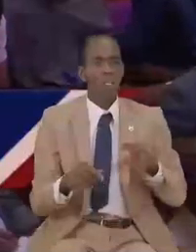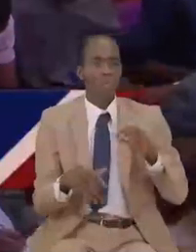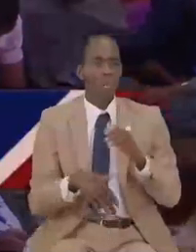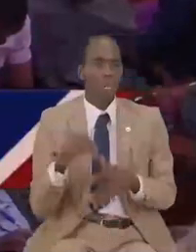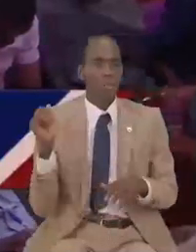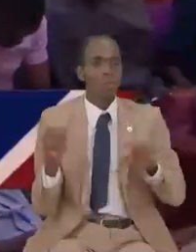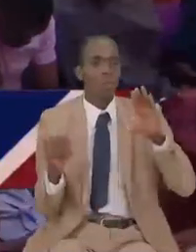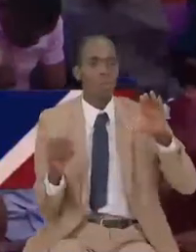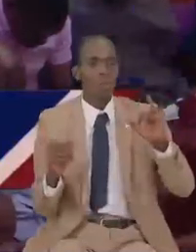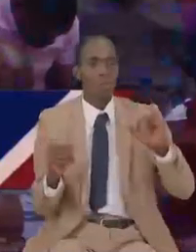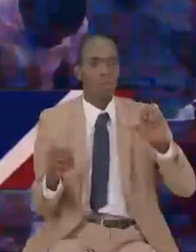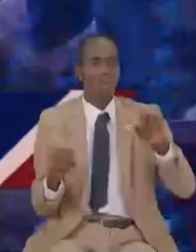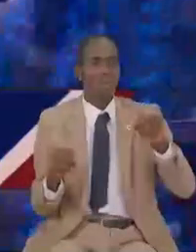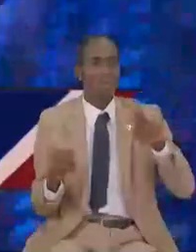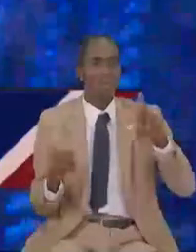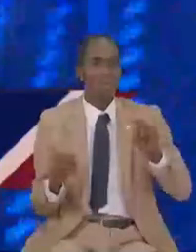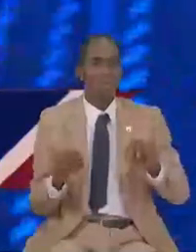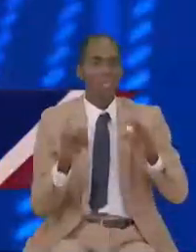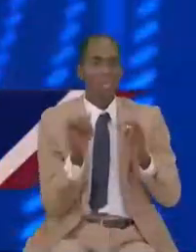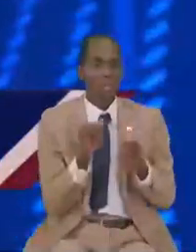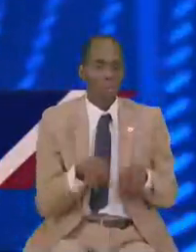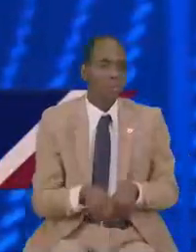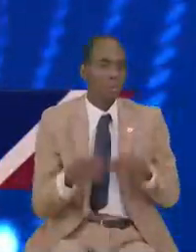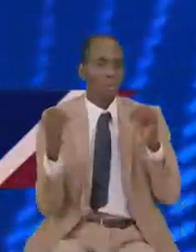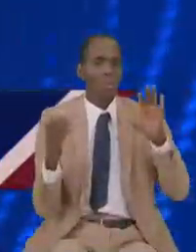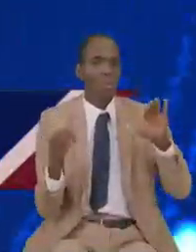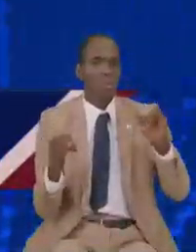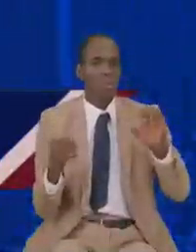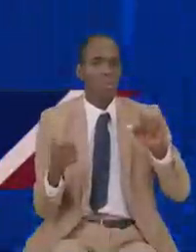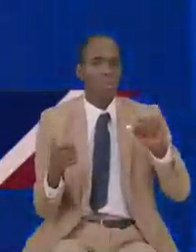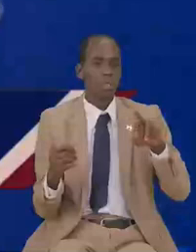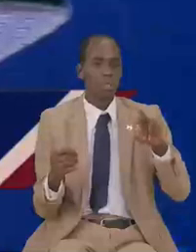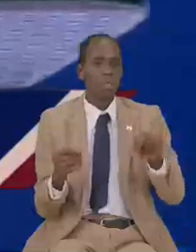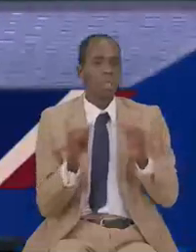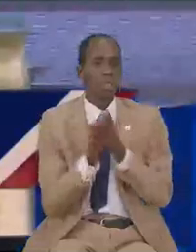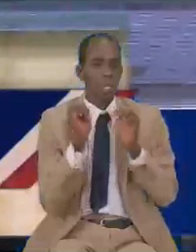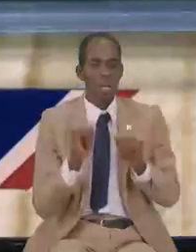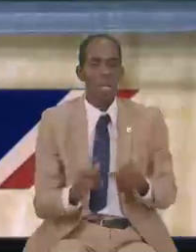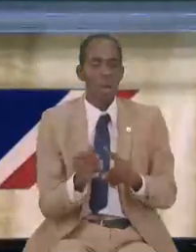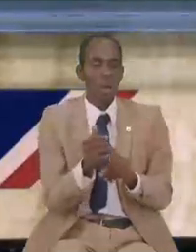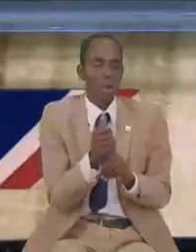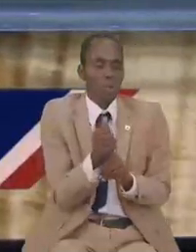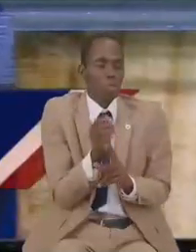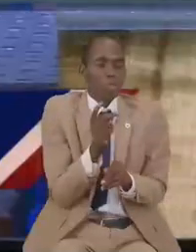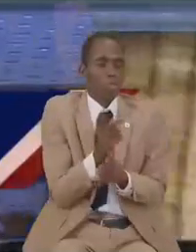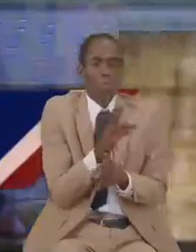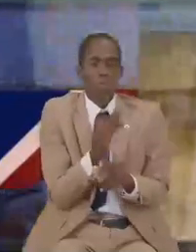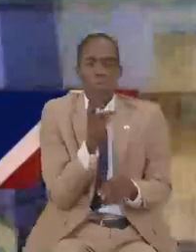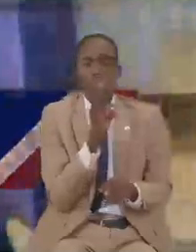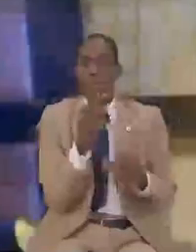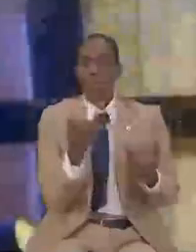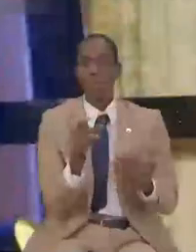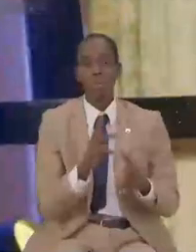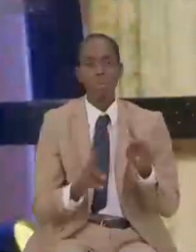des citernes crevassées qui ne retiennent pas l'eau. Ils ont essayé de remplacer la parole de Dieu par leurs idées et